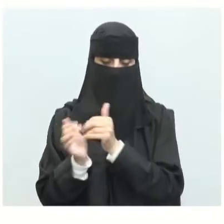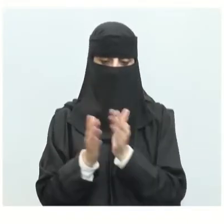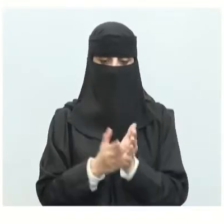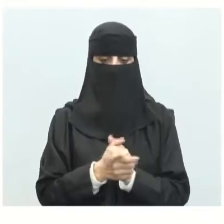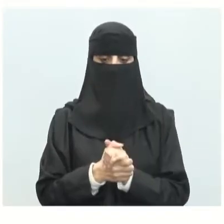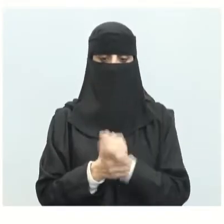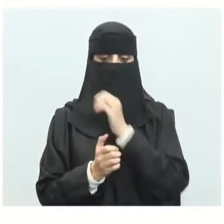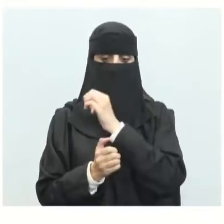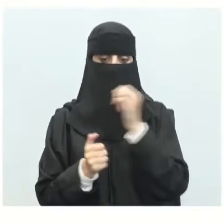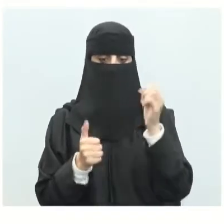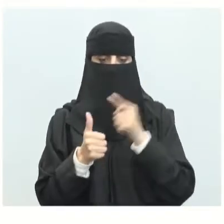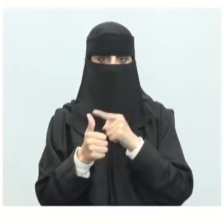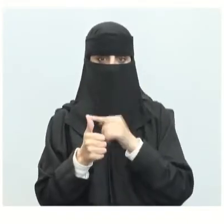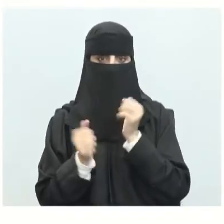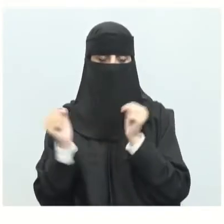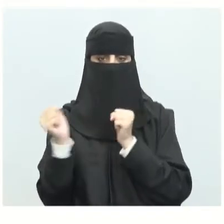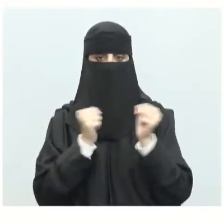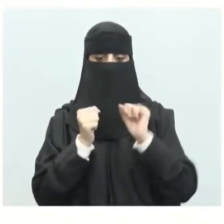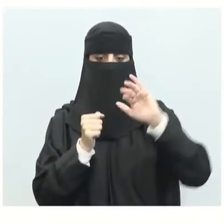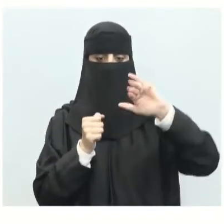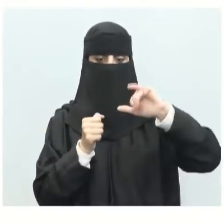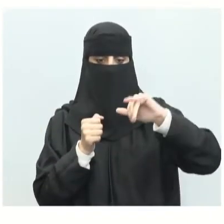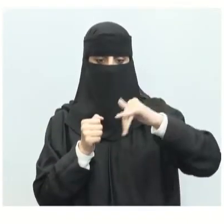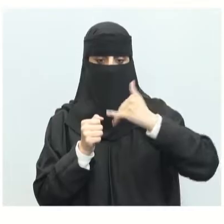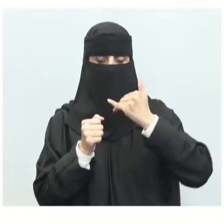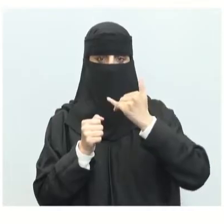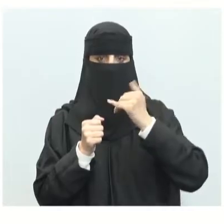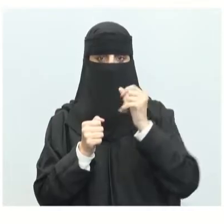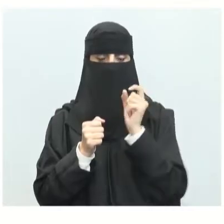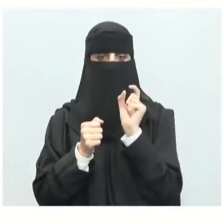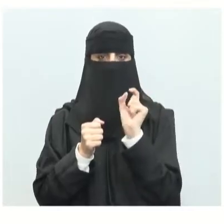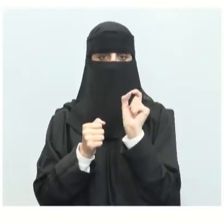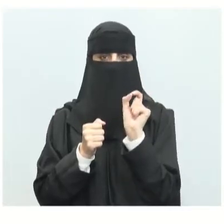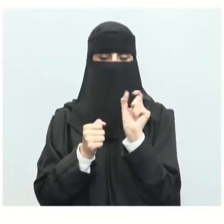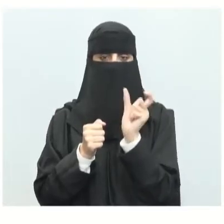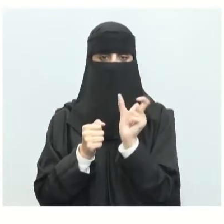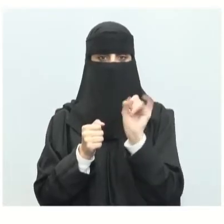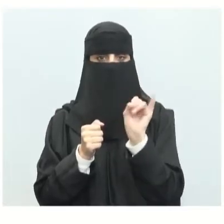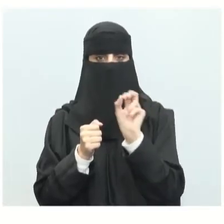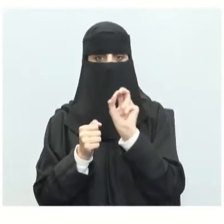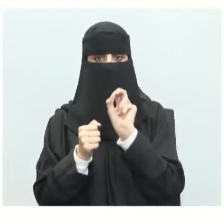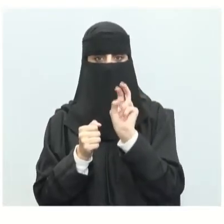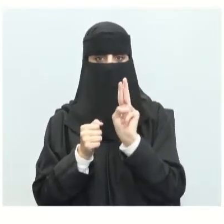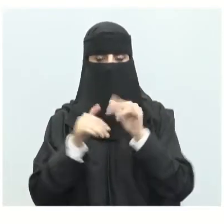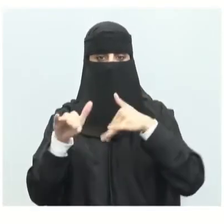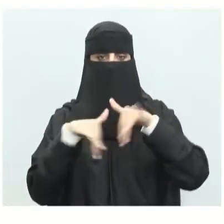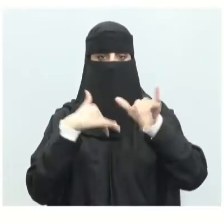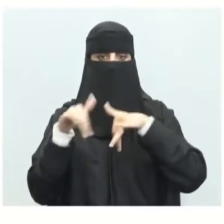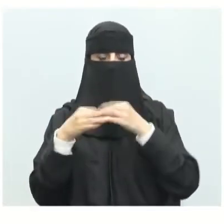الجمله اقبل العيد فنمقت الشوارع والممرات